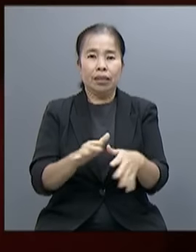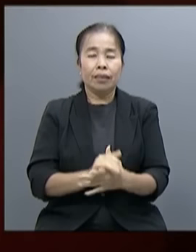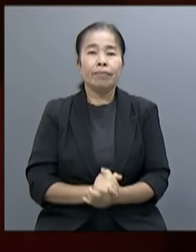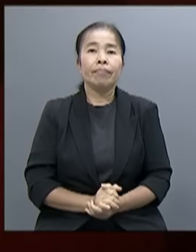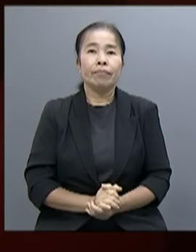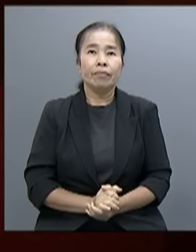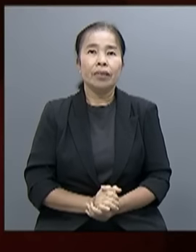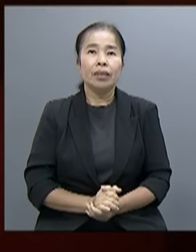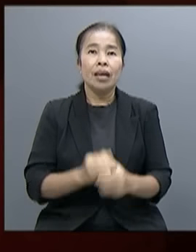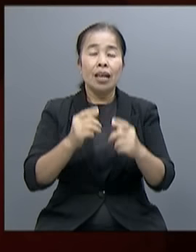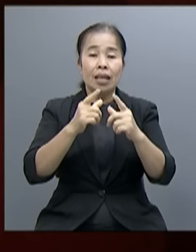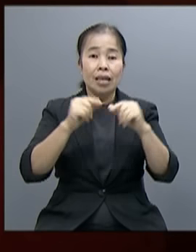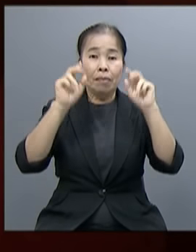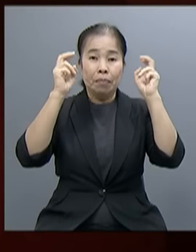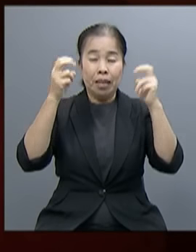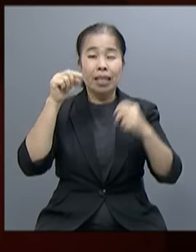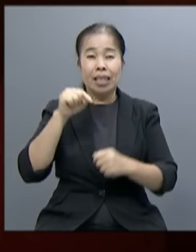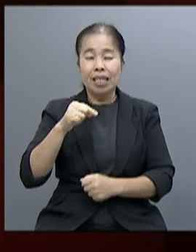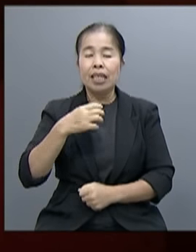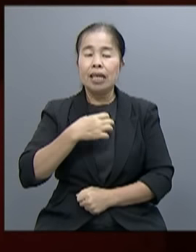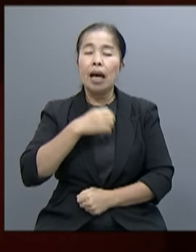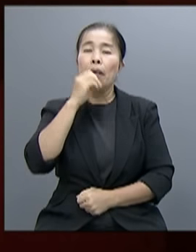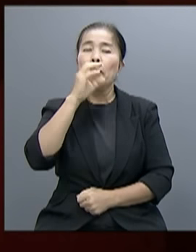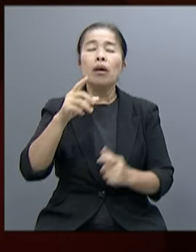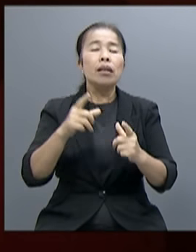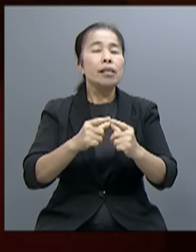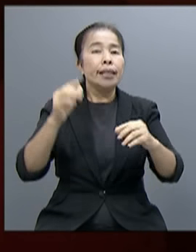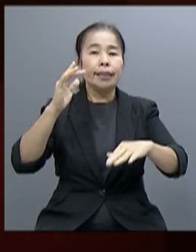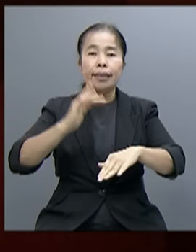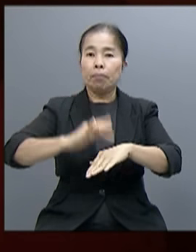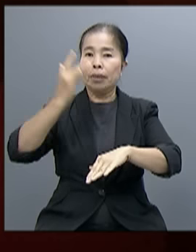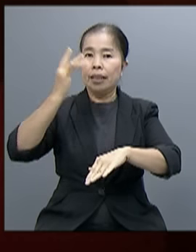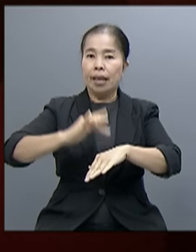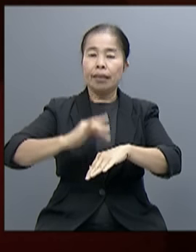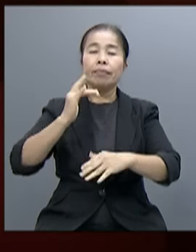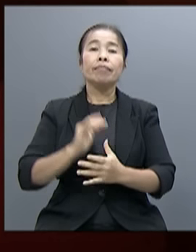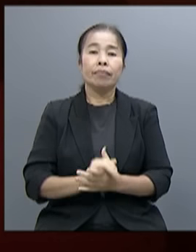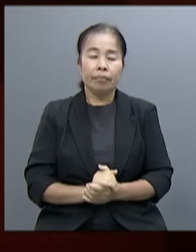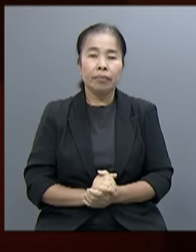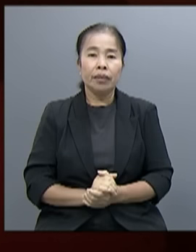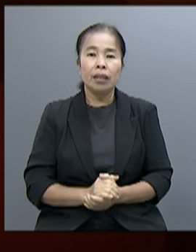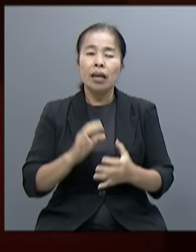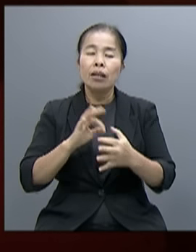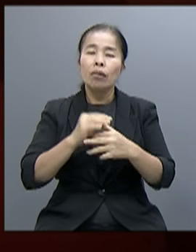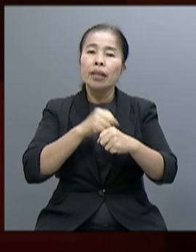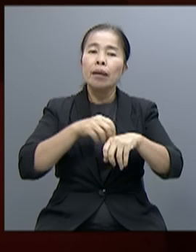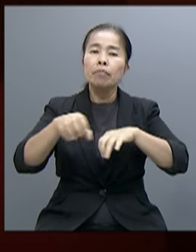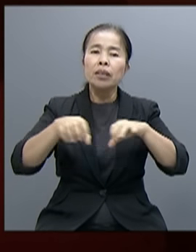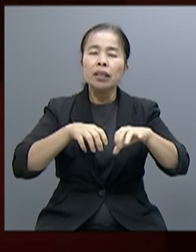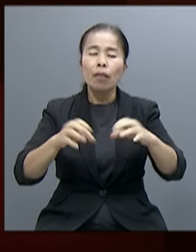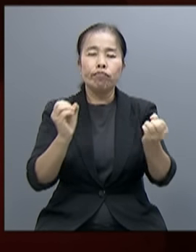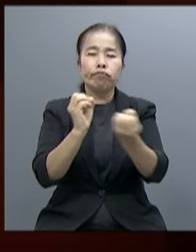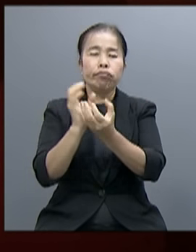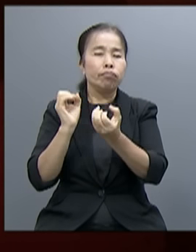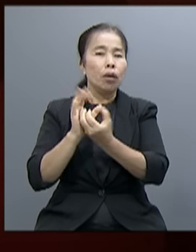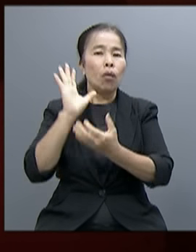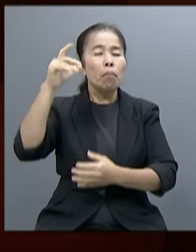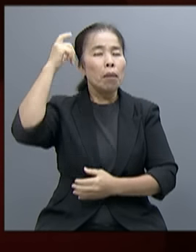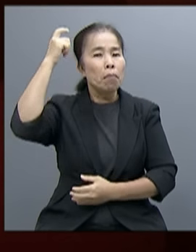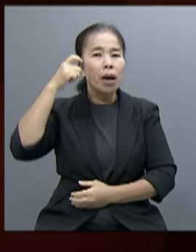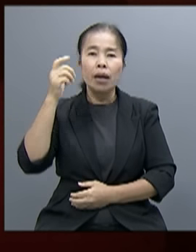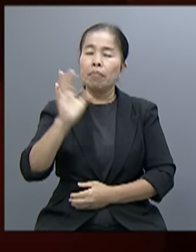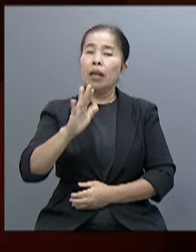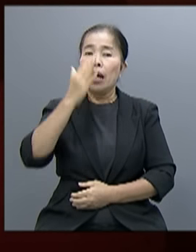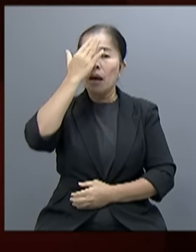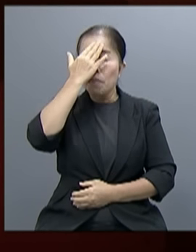เรื่องนี้ผมอยากจะนำเรียนว่าเป็นธรรมชาติปกติเลยในการจัดการความขัดแย้งในพม่าเพราะว่ากองก